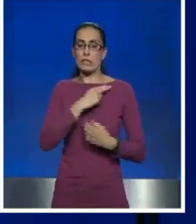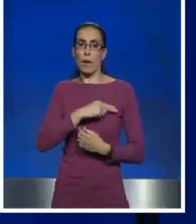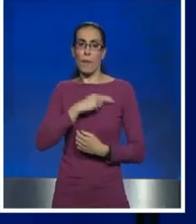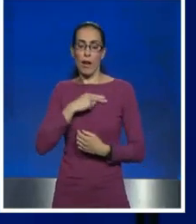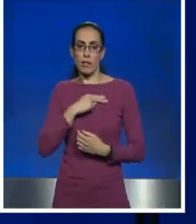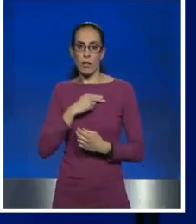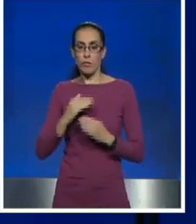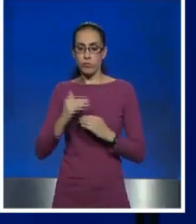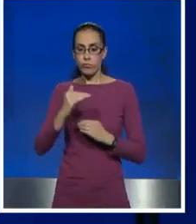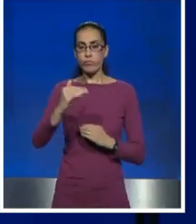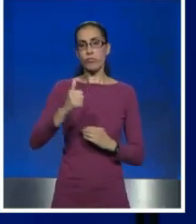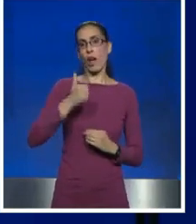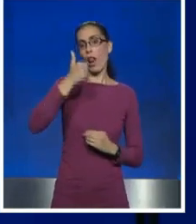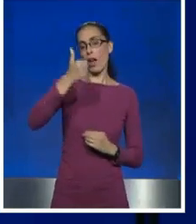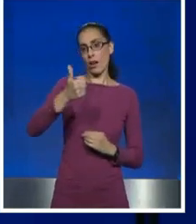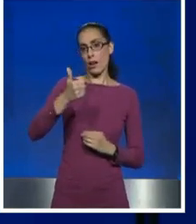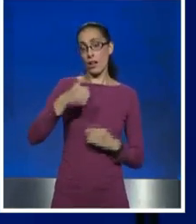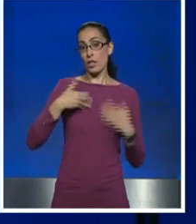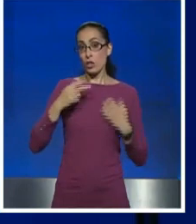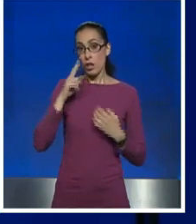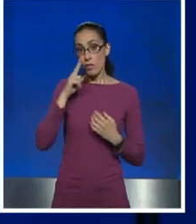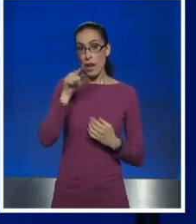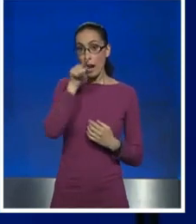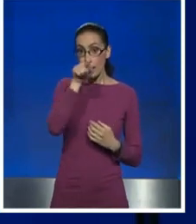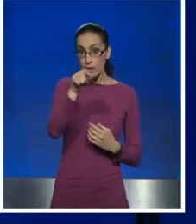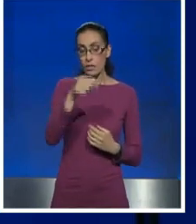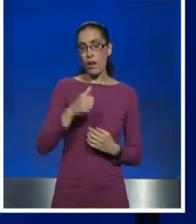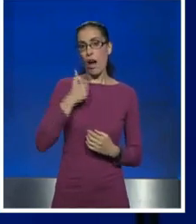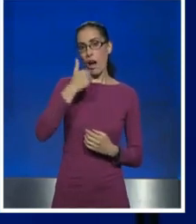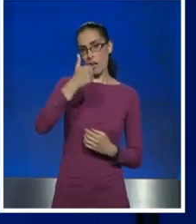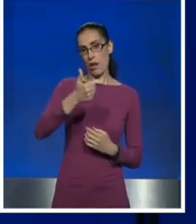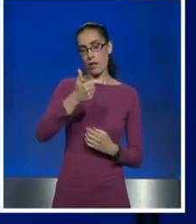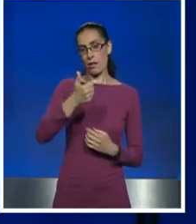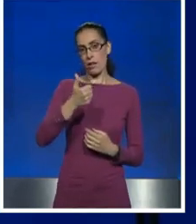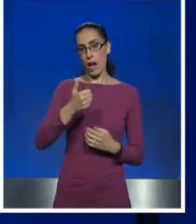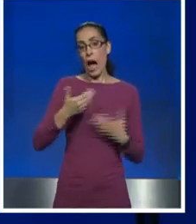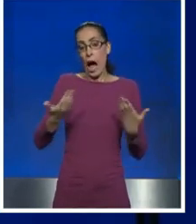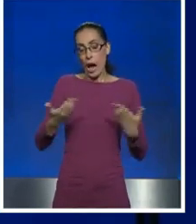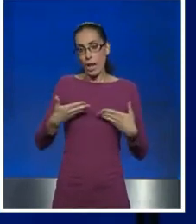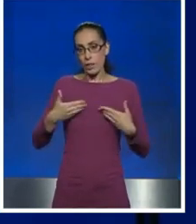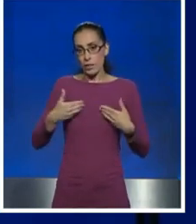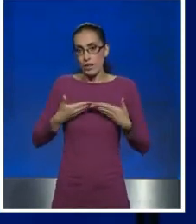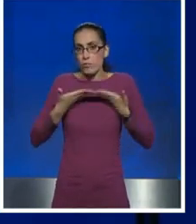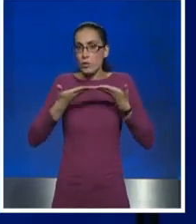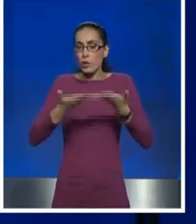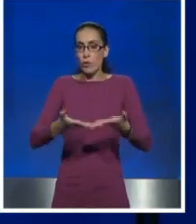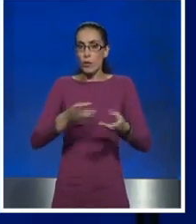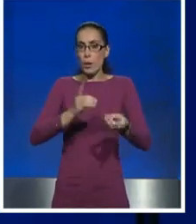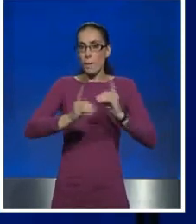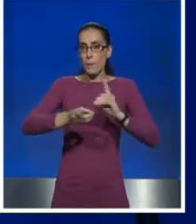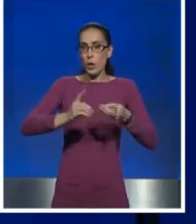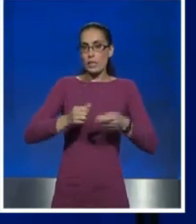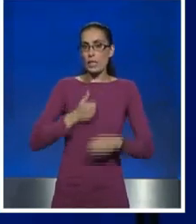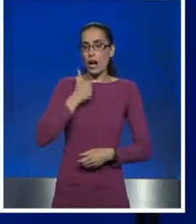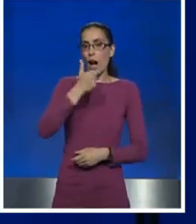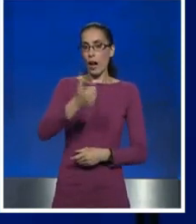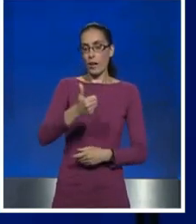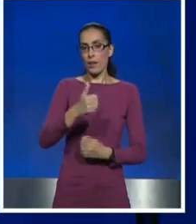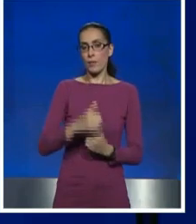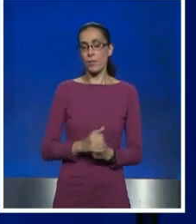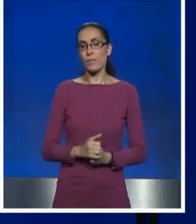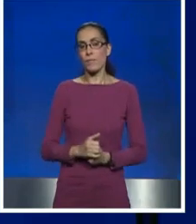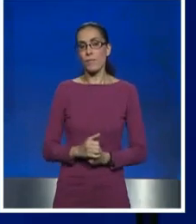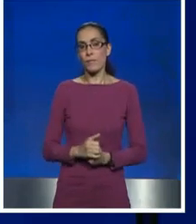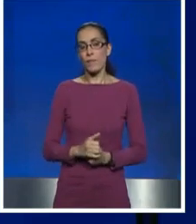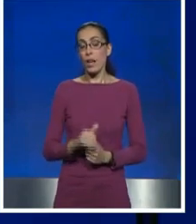Irrid nara lilek aħjar. U għalhekk jiena qed noffri politika aħjar. Issa